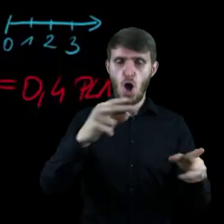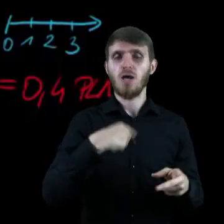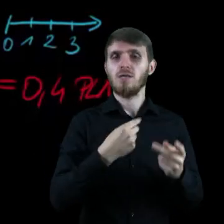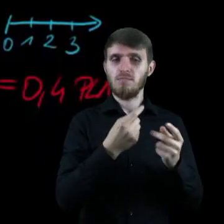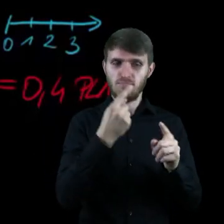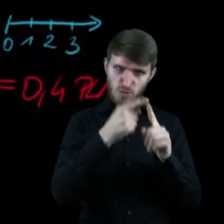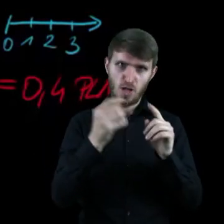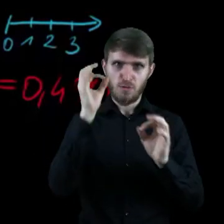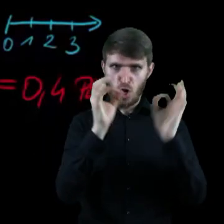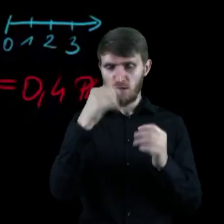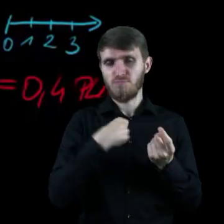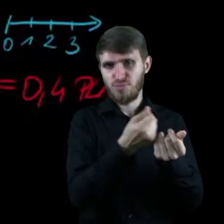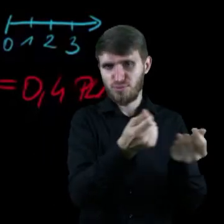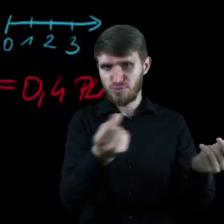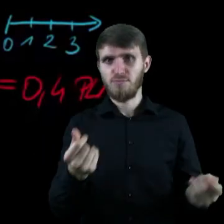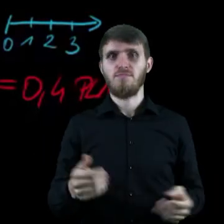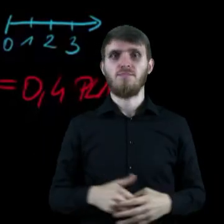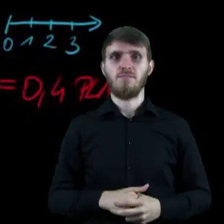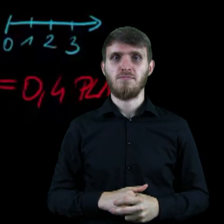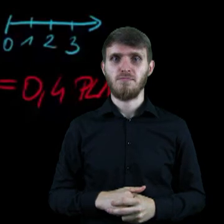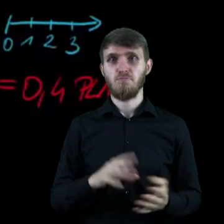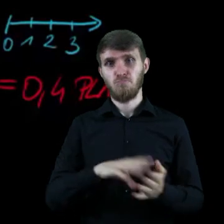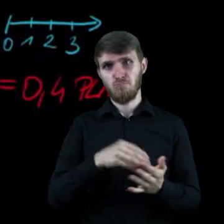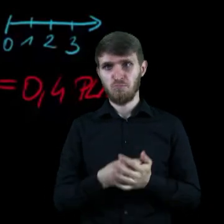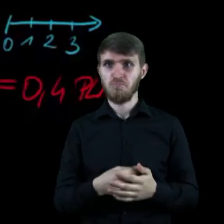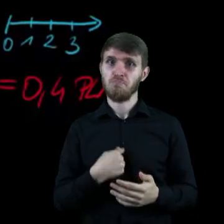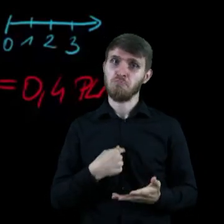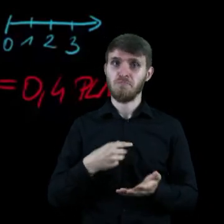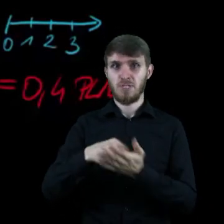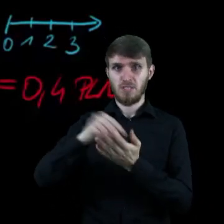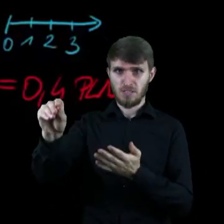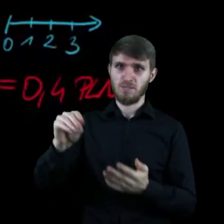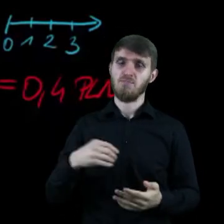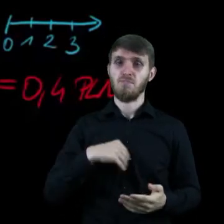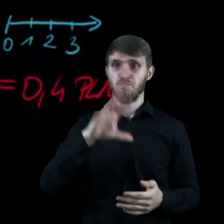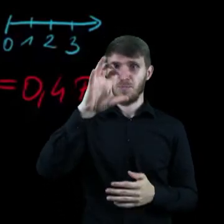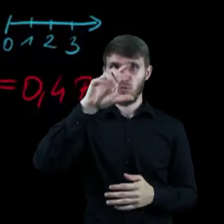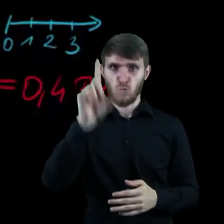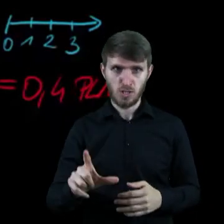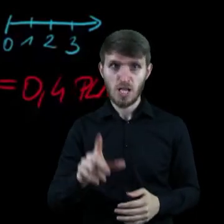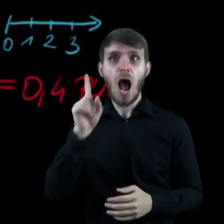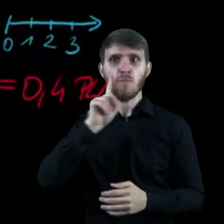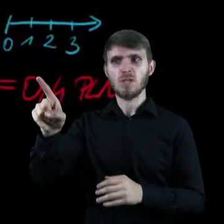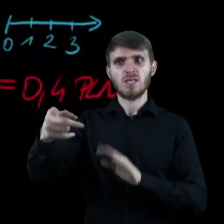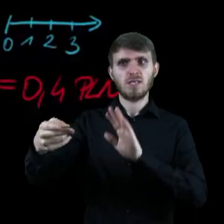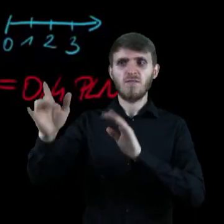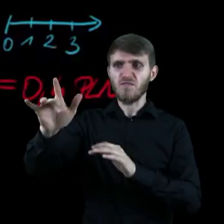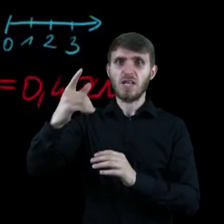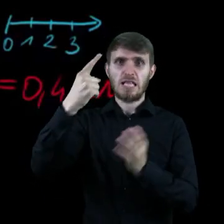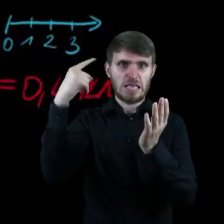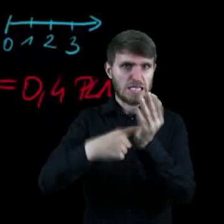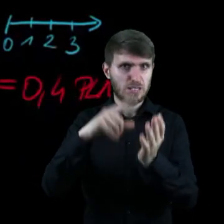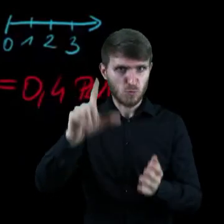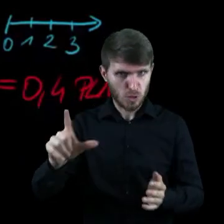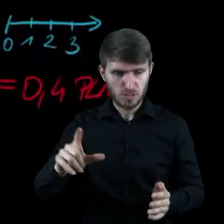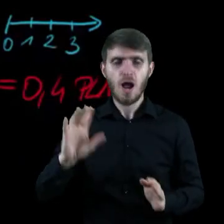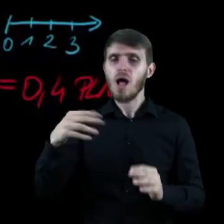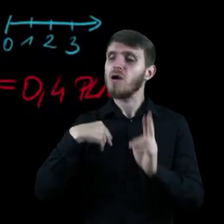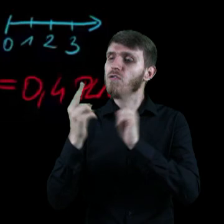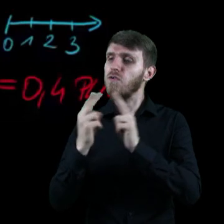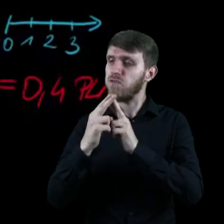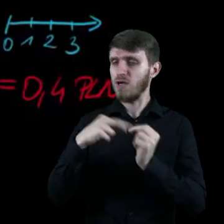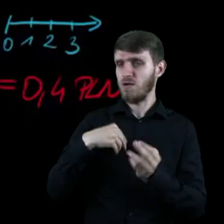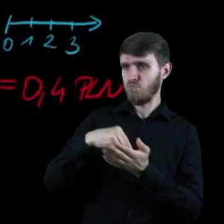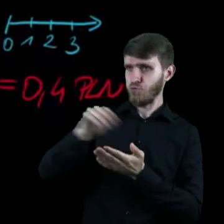sposobów, na które takie oprocentowanie może być zrealizowane. Na przykład dzisiaj mogę zapłacić firmie XYZ 500 złotych za obligacje,